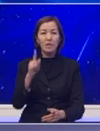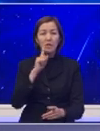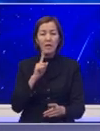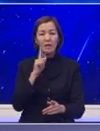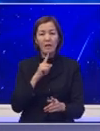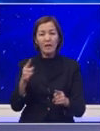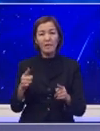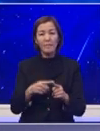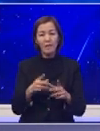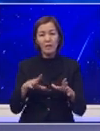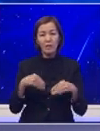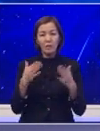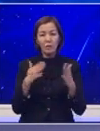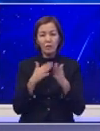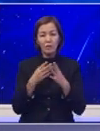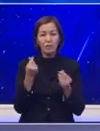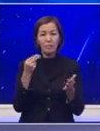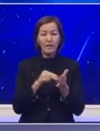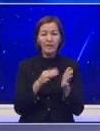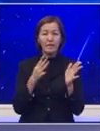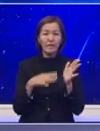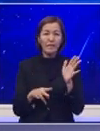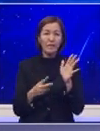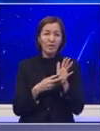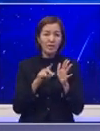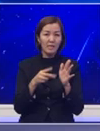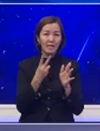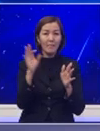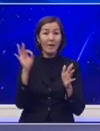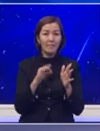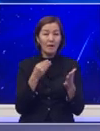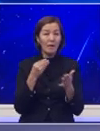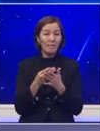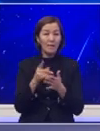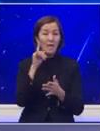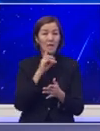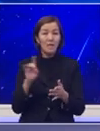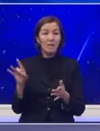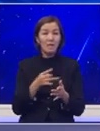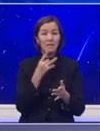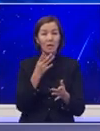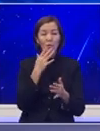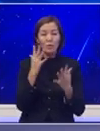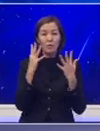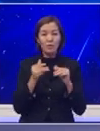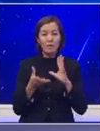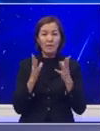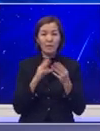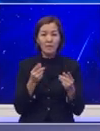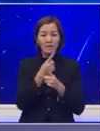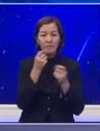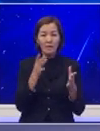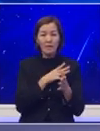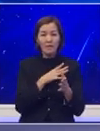Жалға берілетін үйлердің бағасы 47,2%-ға қымбаттады. Қазақстан Республикасы ұлттық статистика бюросының мәліметіне